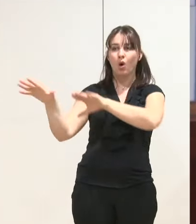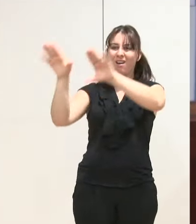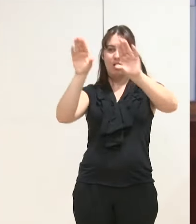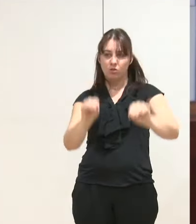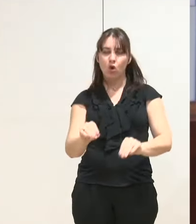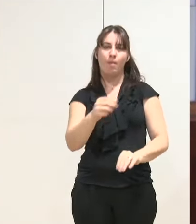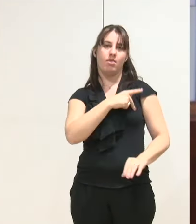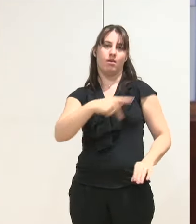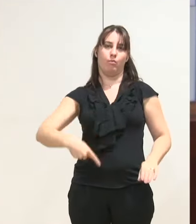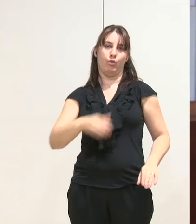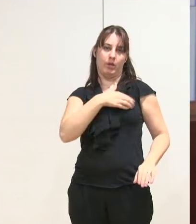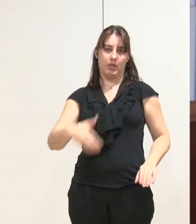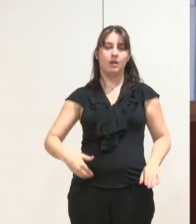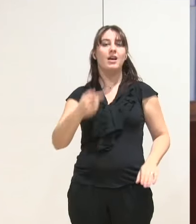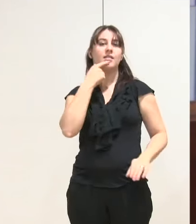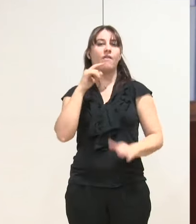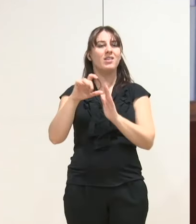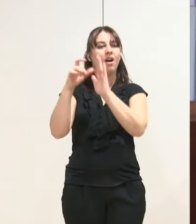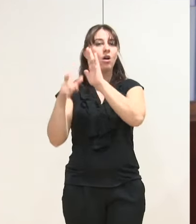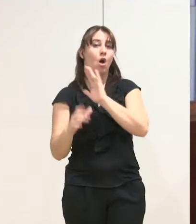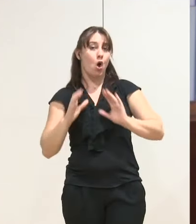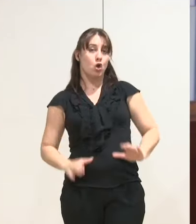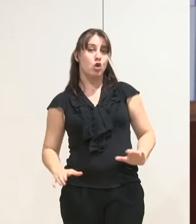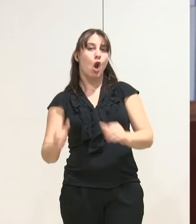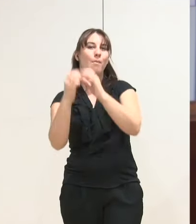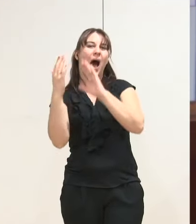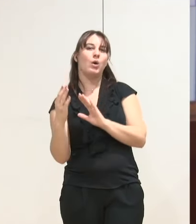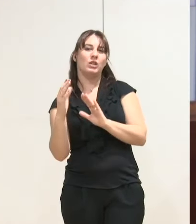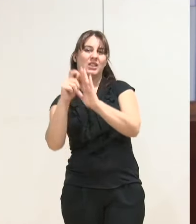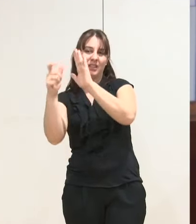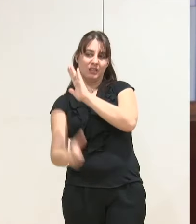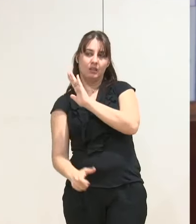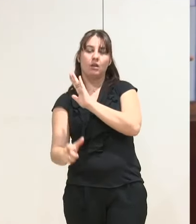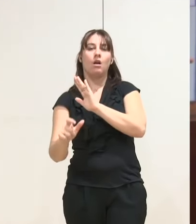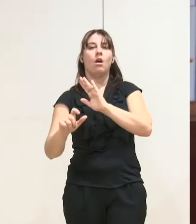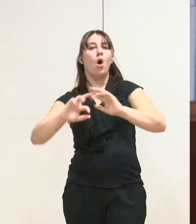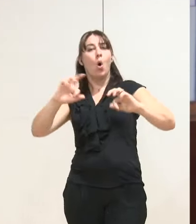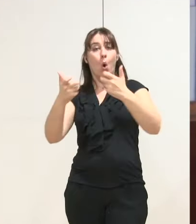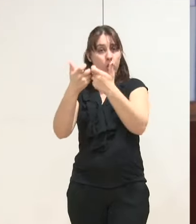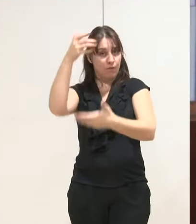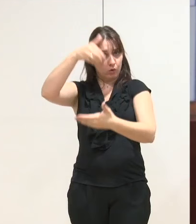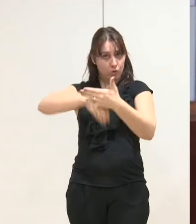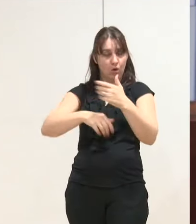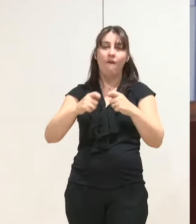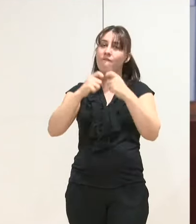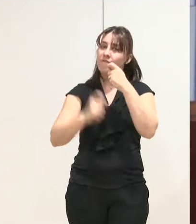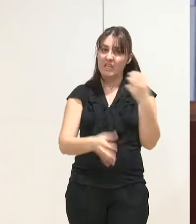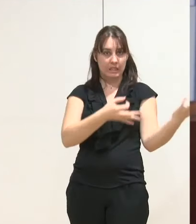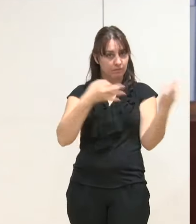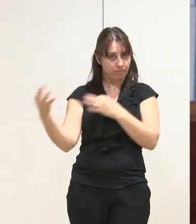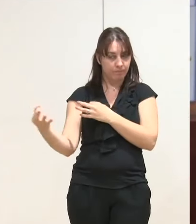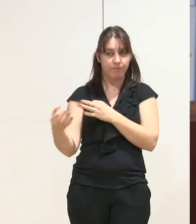à exploiter le club house avec une redevance d'occupation composée d'une part fixe